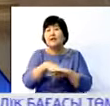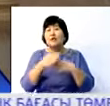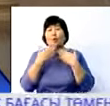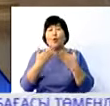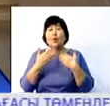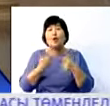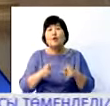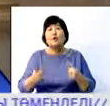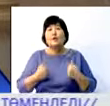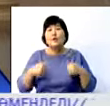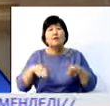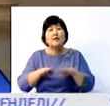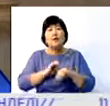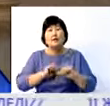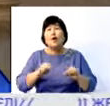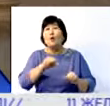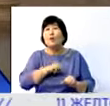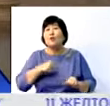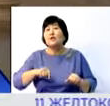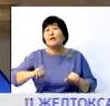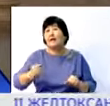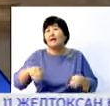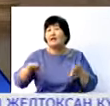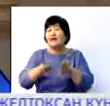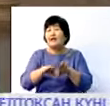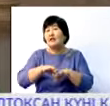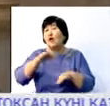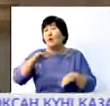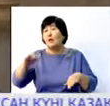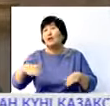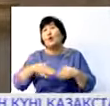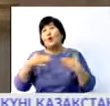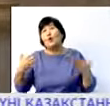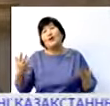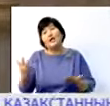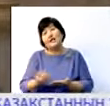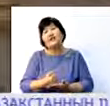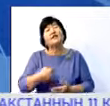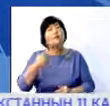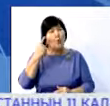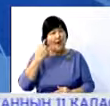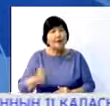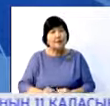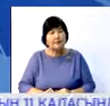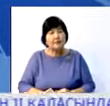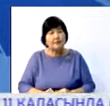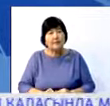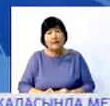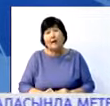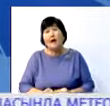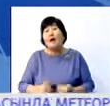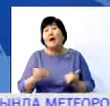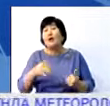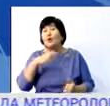бір талабына сай келмеуі мүмкін, бірақ өздері қатарлас, өздері жобалас балдардың ішінде үлкен жетістік шығар деп ойлаймын. Қазір не